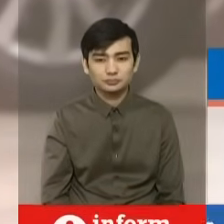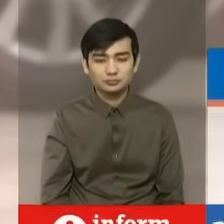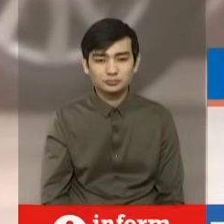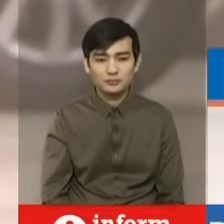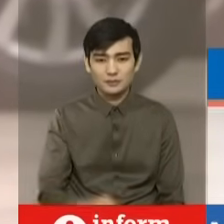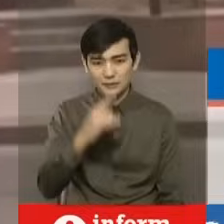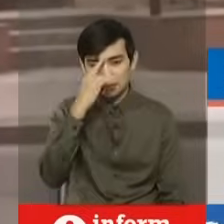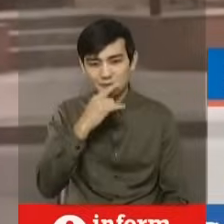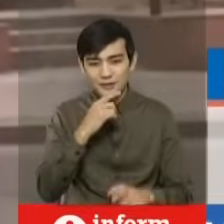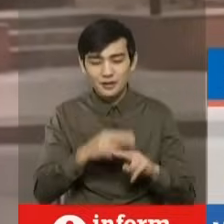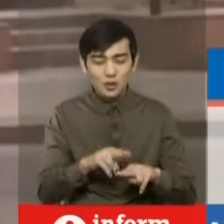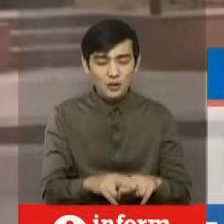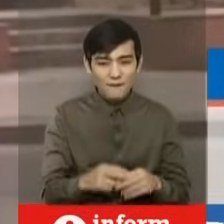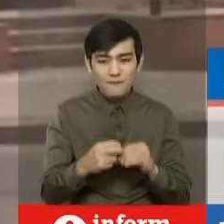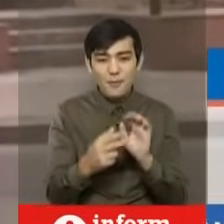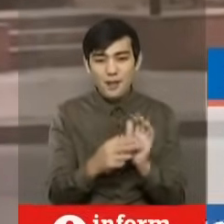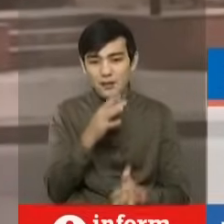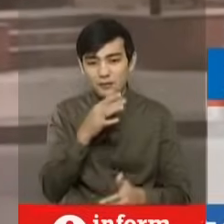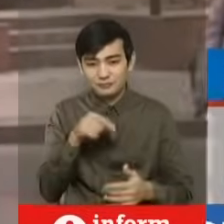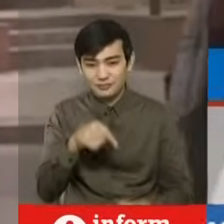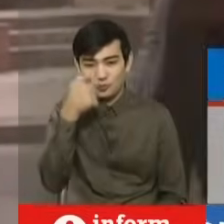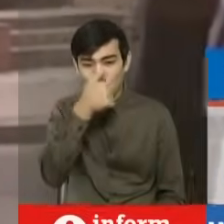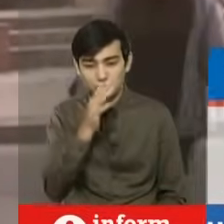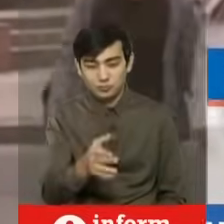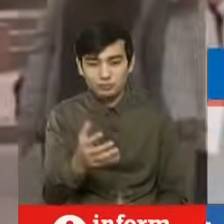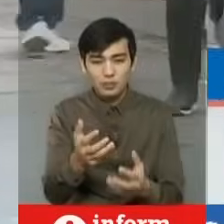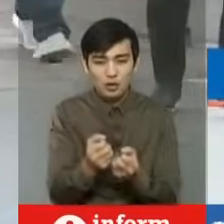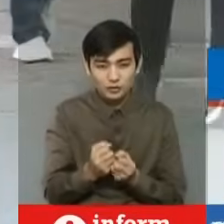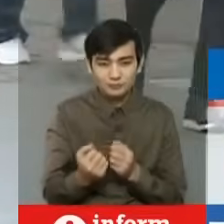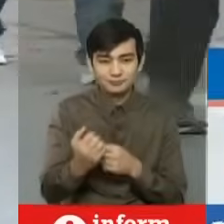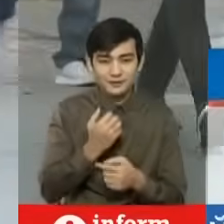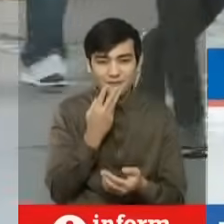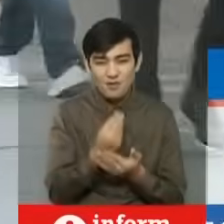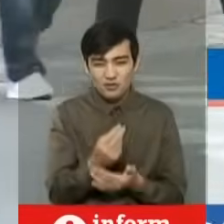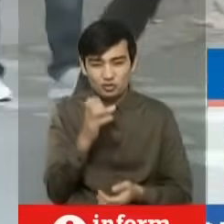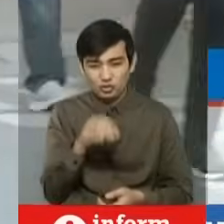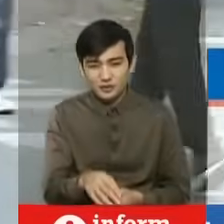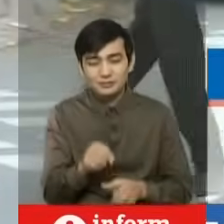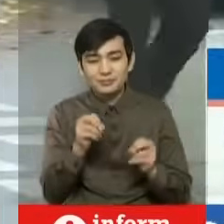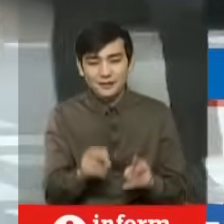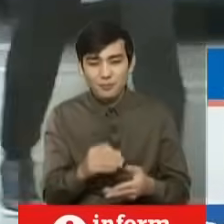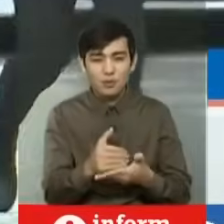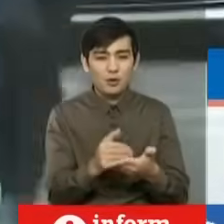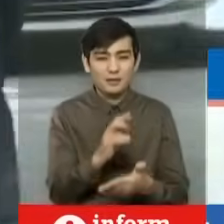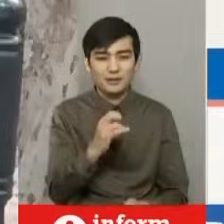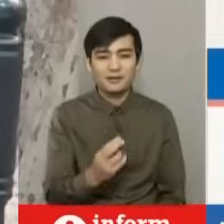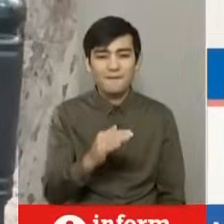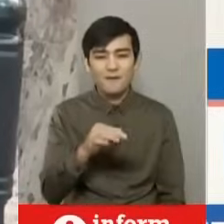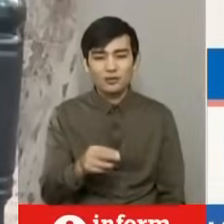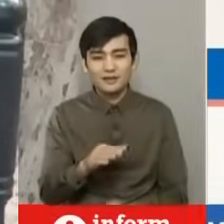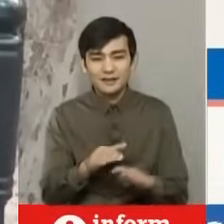казахстанцы которым исполнилось 18 лет в этом году получат начисление на свои индивидуальные счета по программе нацфонде м в неё